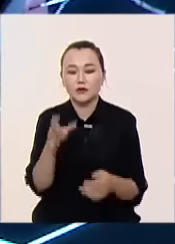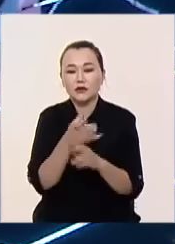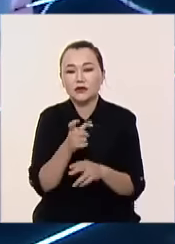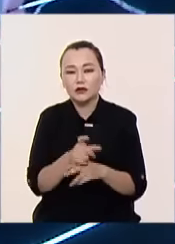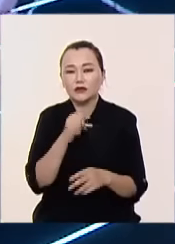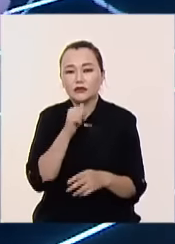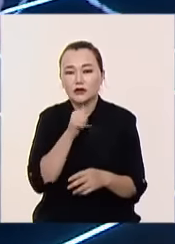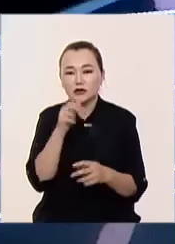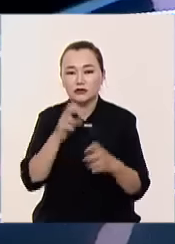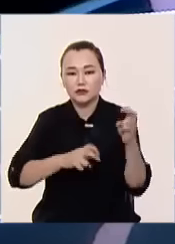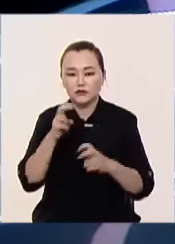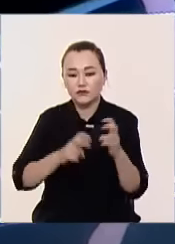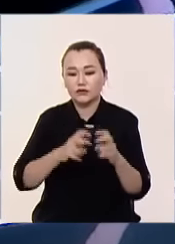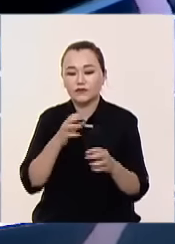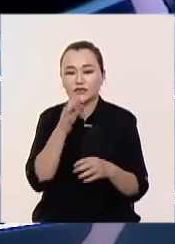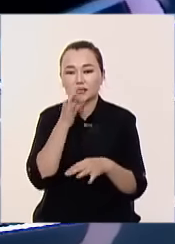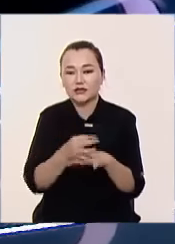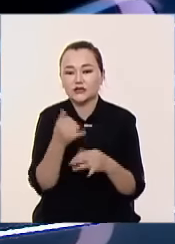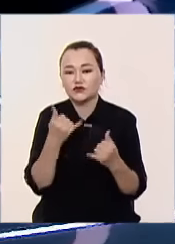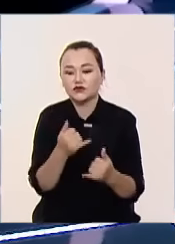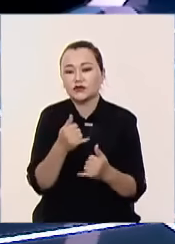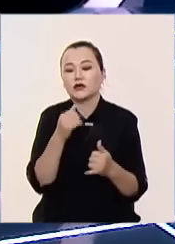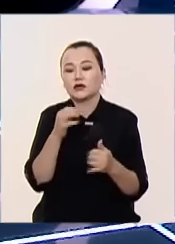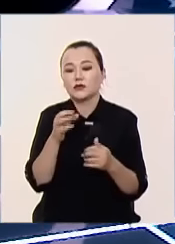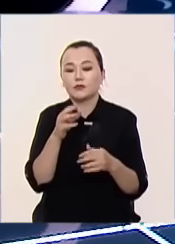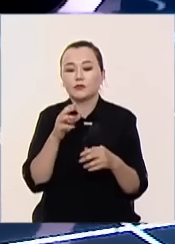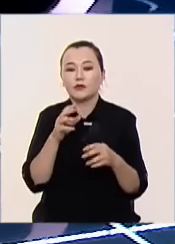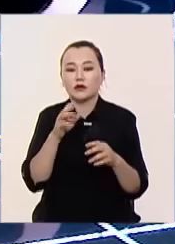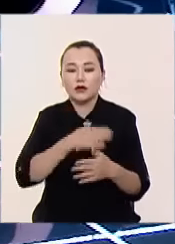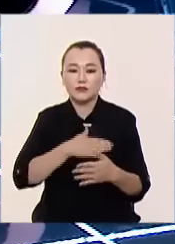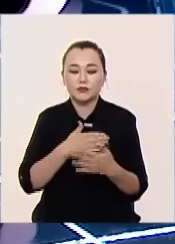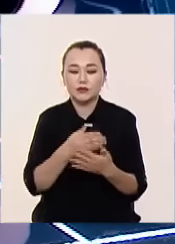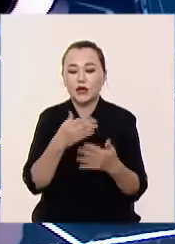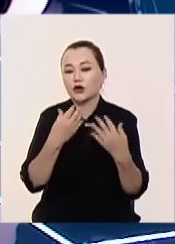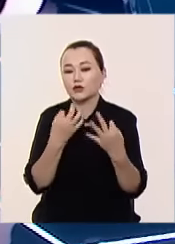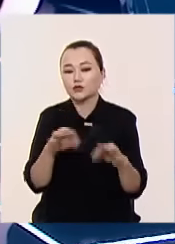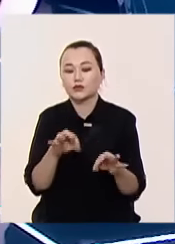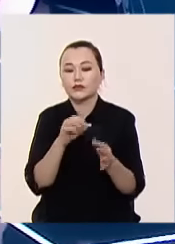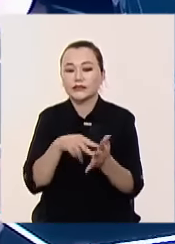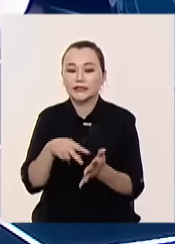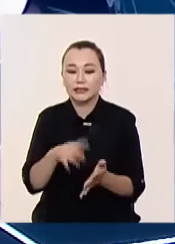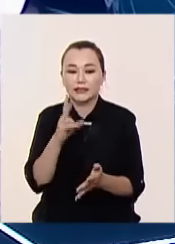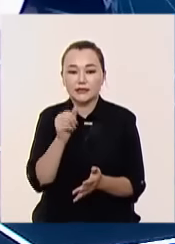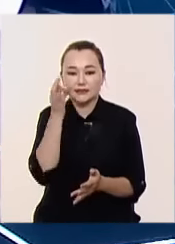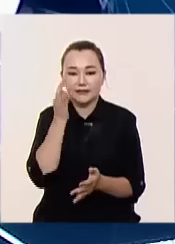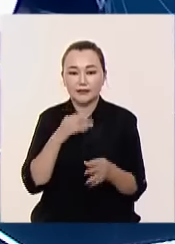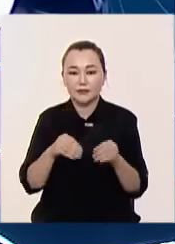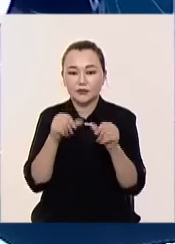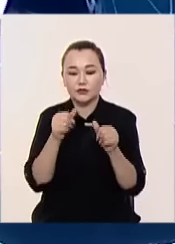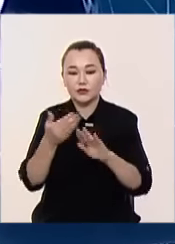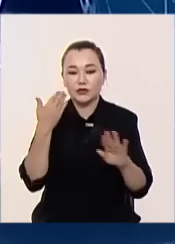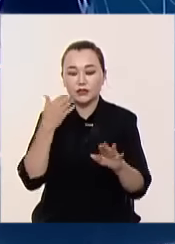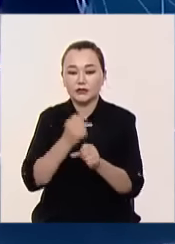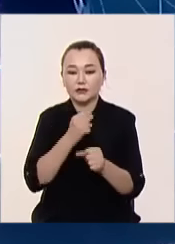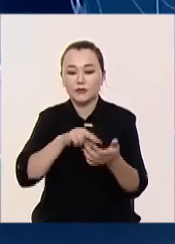Представители сахарных заводов высказали сегодня по установке предельной отпускной цены на сладкий песок. Ранее в Минторговле разработали